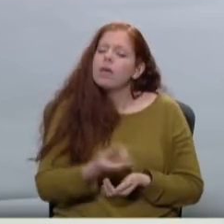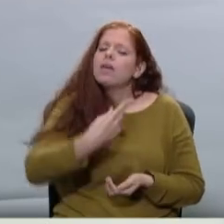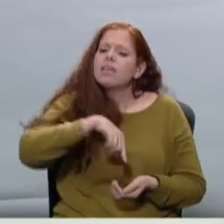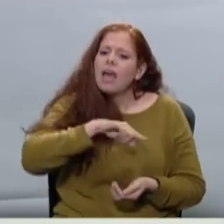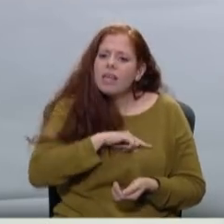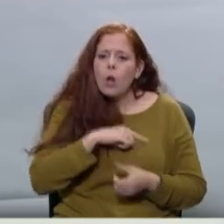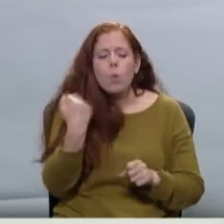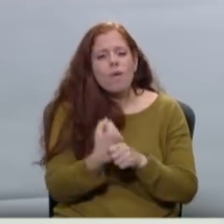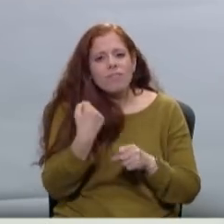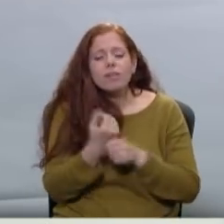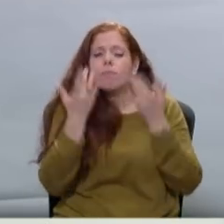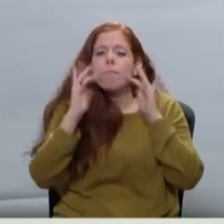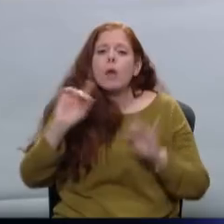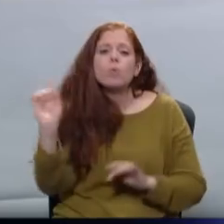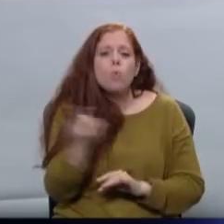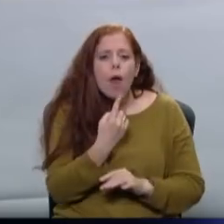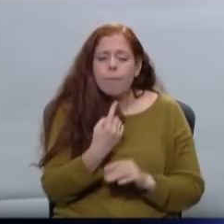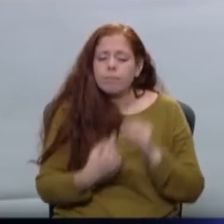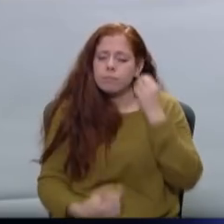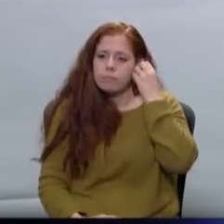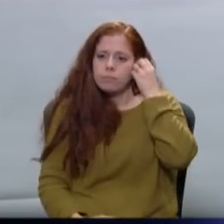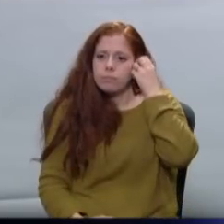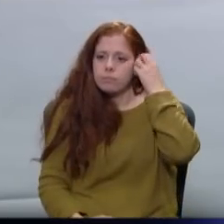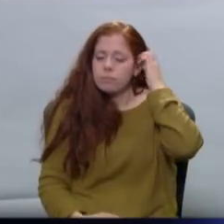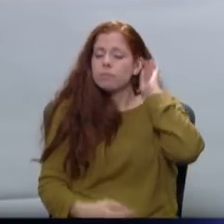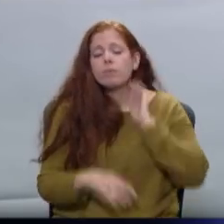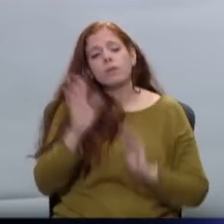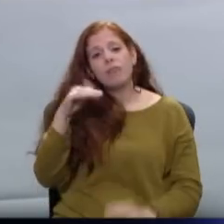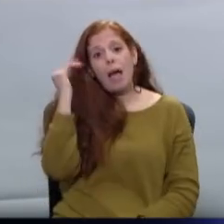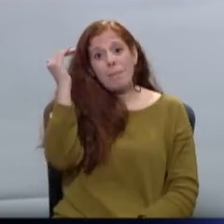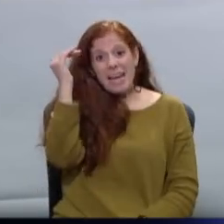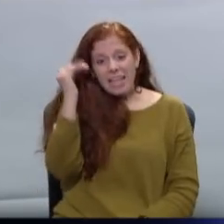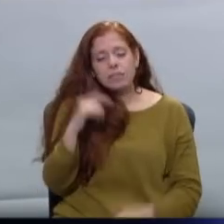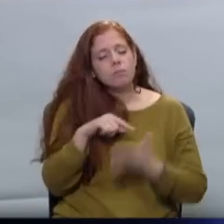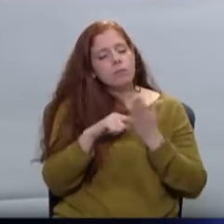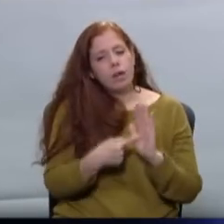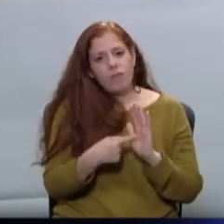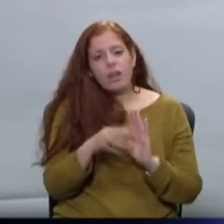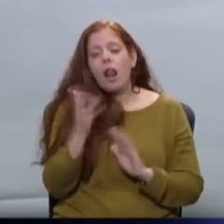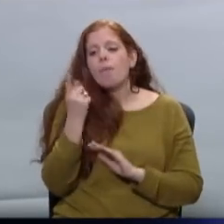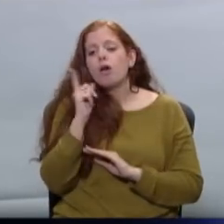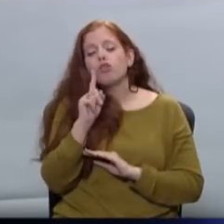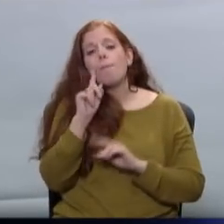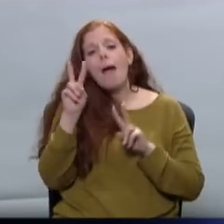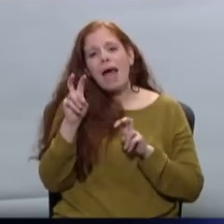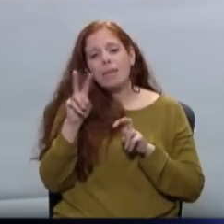עובדים למען כולם. וגם גנץ מתכוון למה שמכנים בכחול לבן,